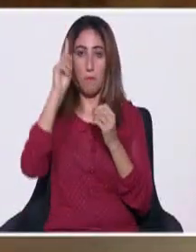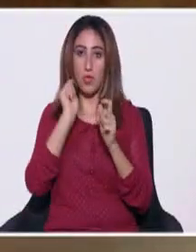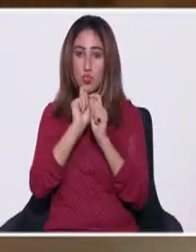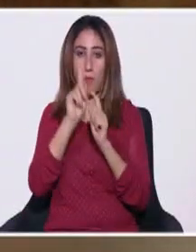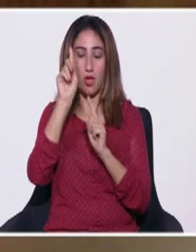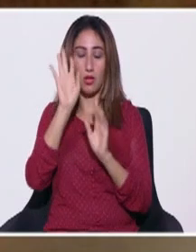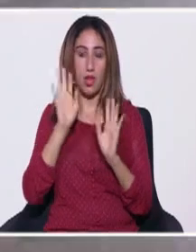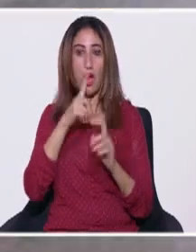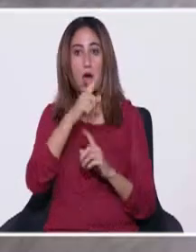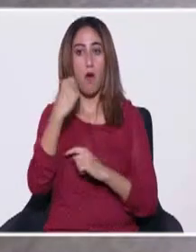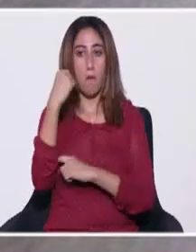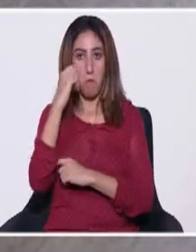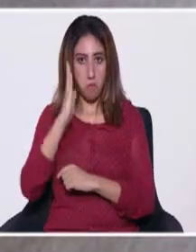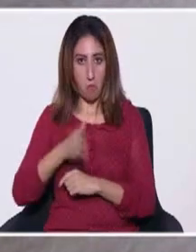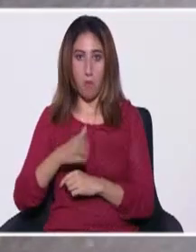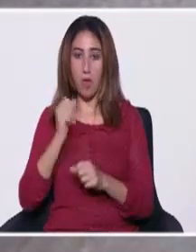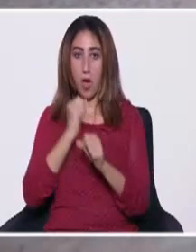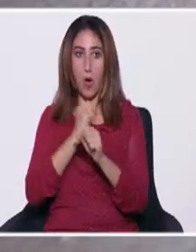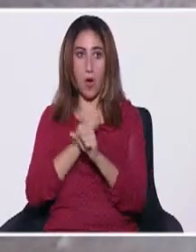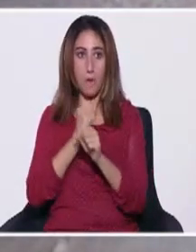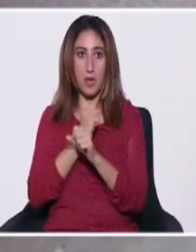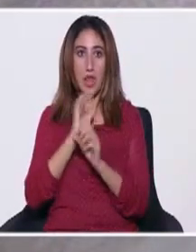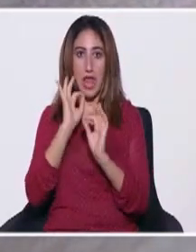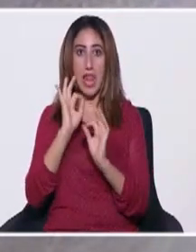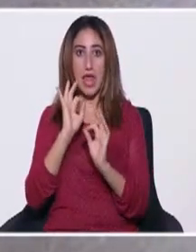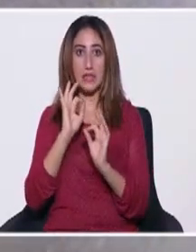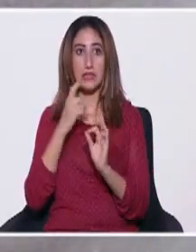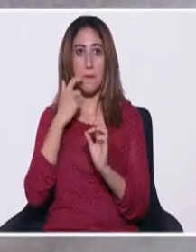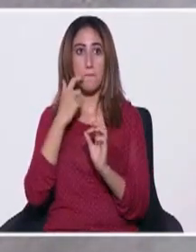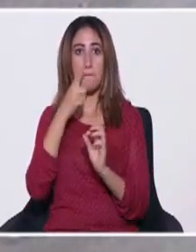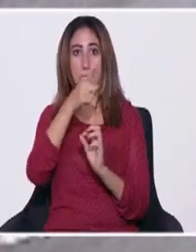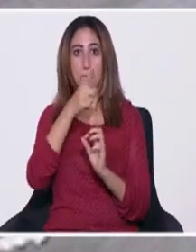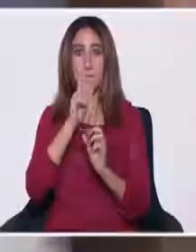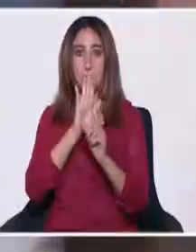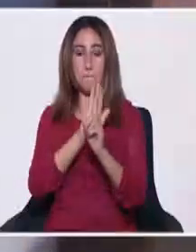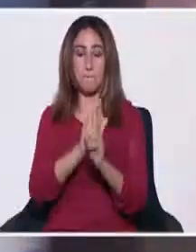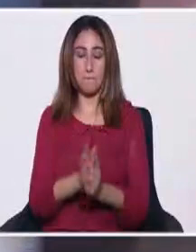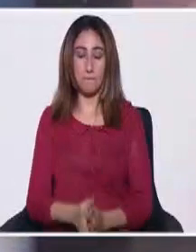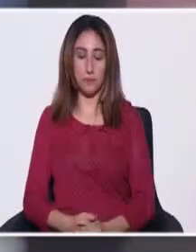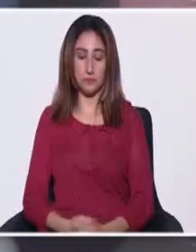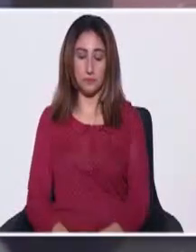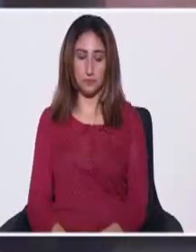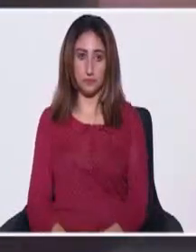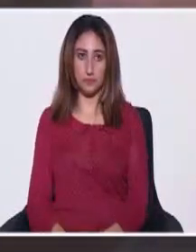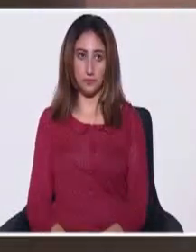القدرات الكثير، فقط تحتاج لمن يطلقها من ذواتهم.